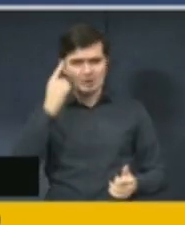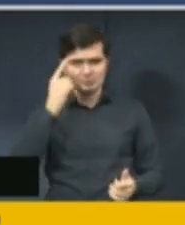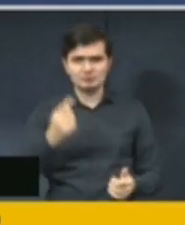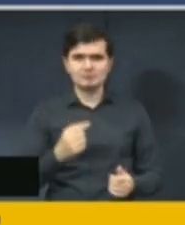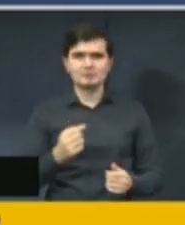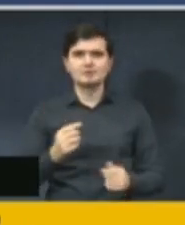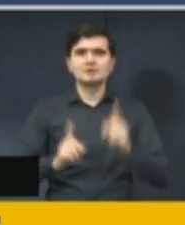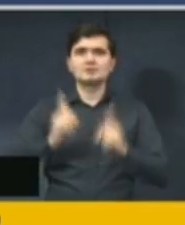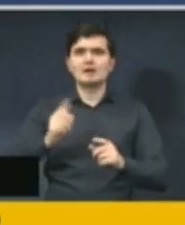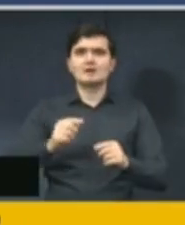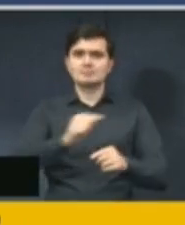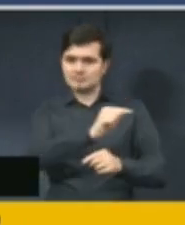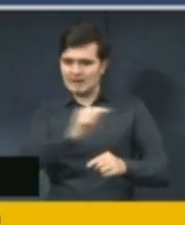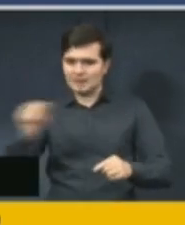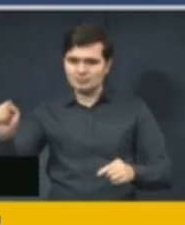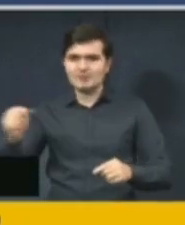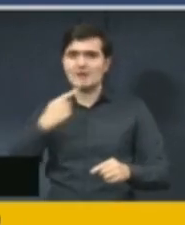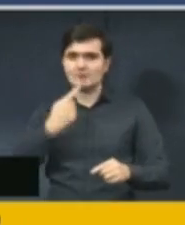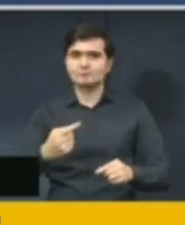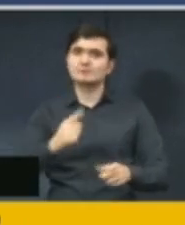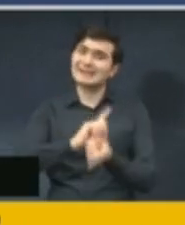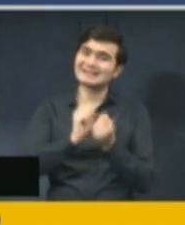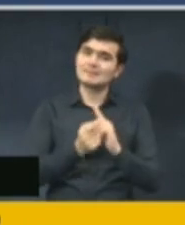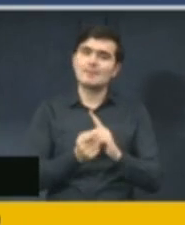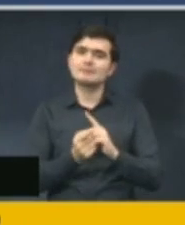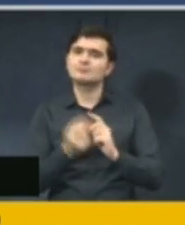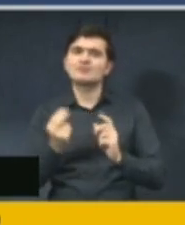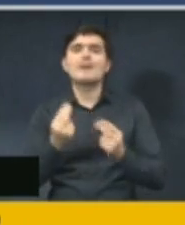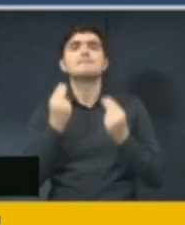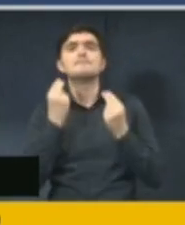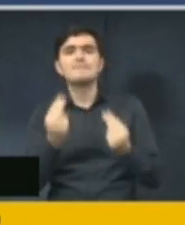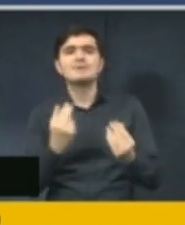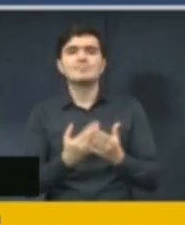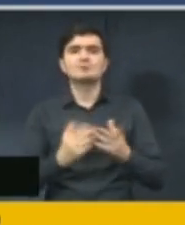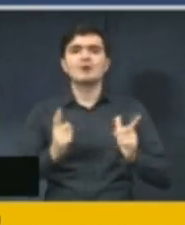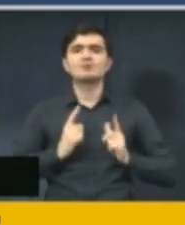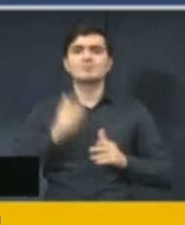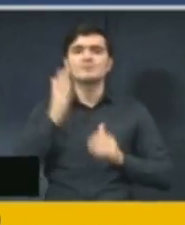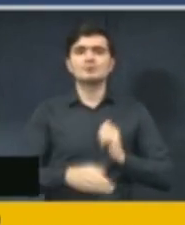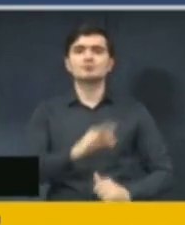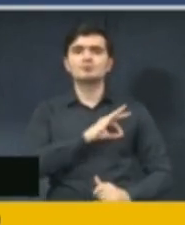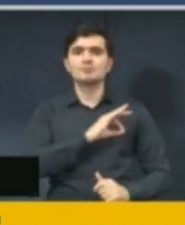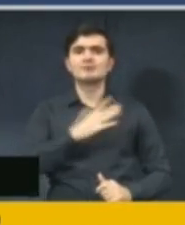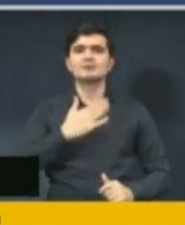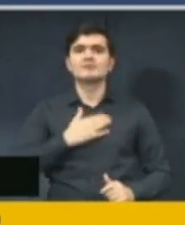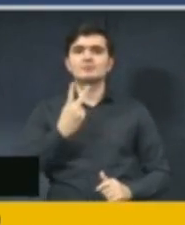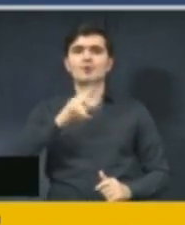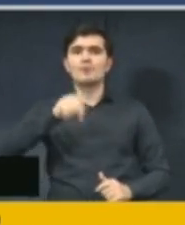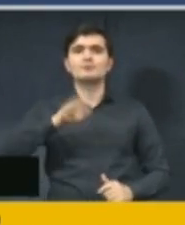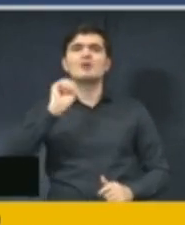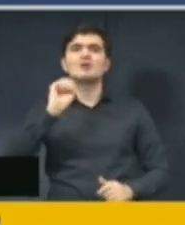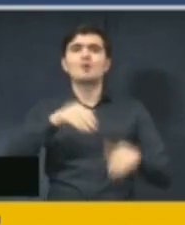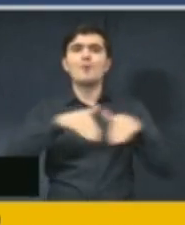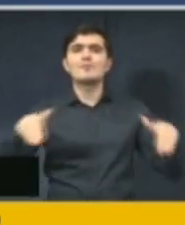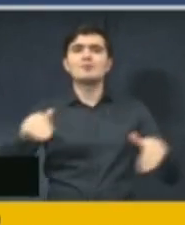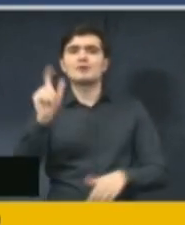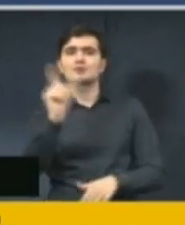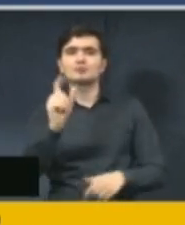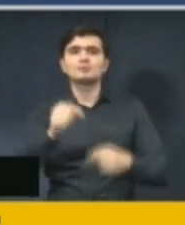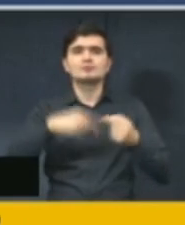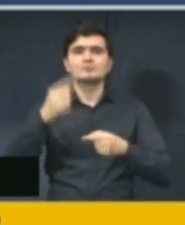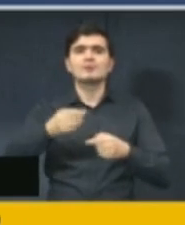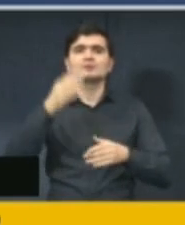că atunci când tragem linie s-a modificat în bine. Pentru că ne așteptam la finalul lui martie să avem 2,9 milioane de doze și